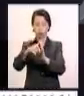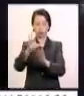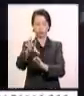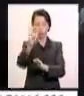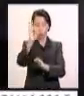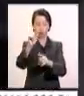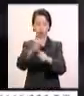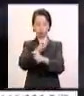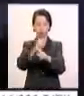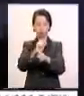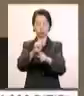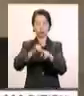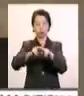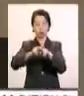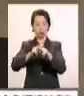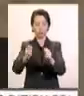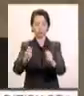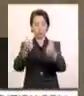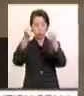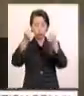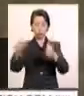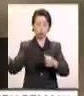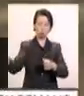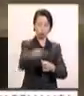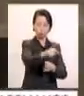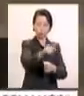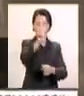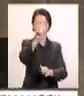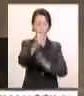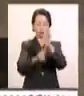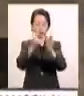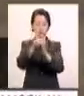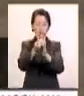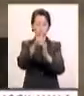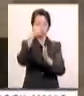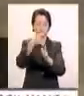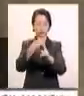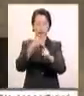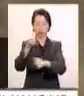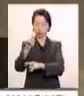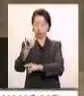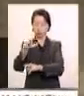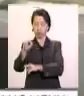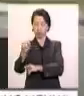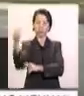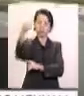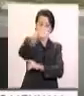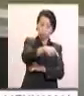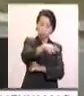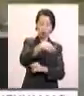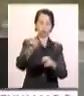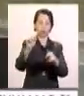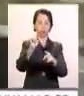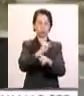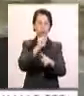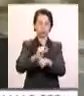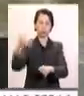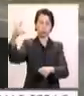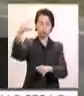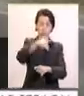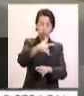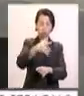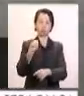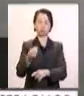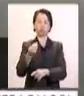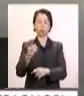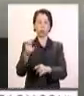memilih menggunakan kereta api laju perjalanan selama 2 jam untuk dari Tashkent ke sana atau menggunakan penerbangan tambang